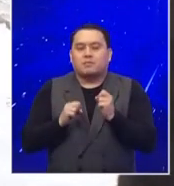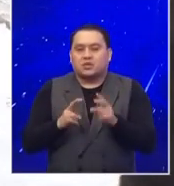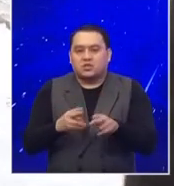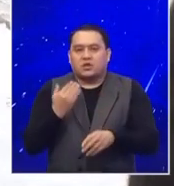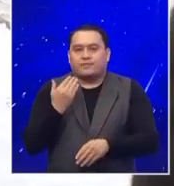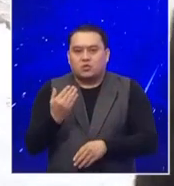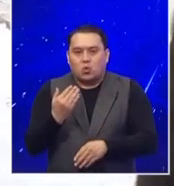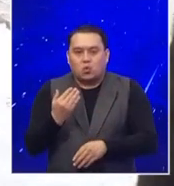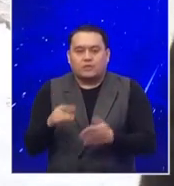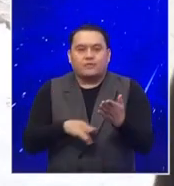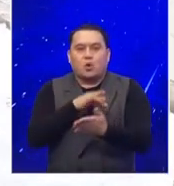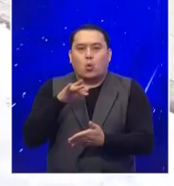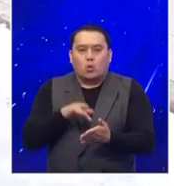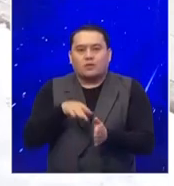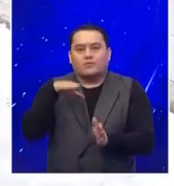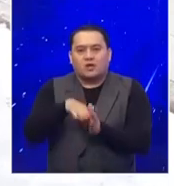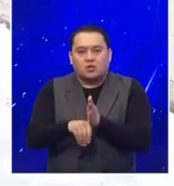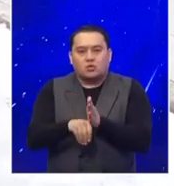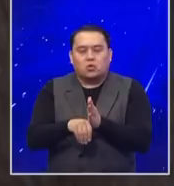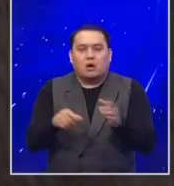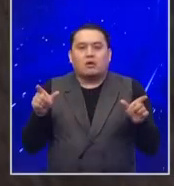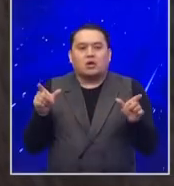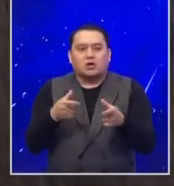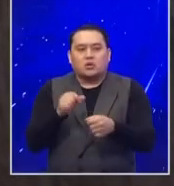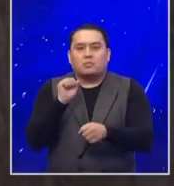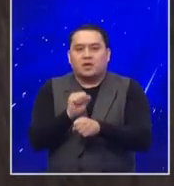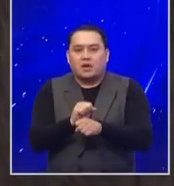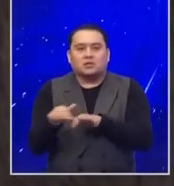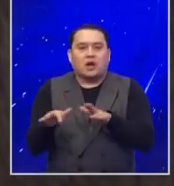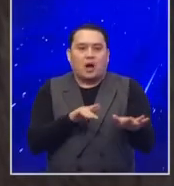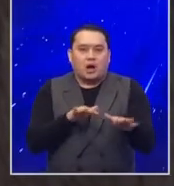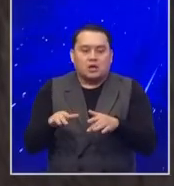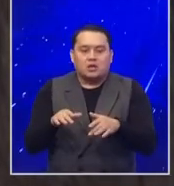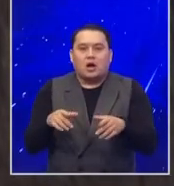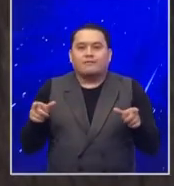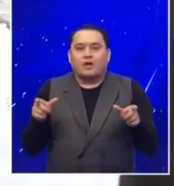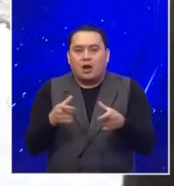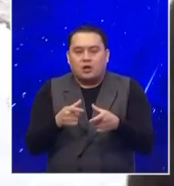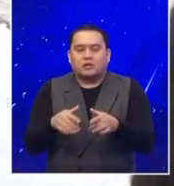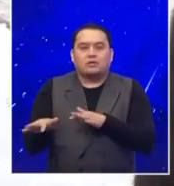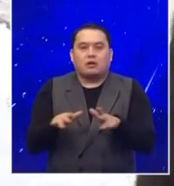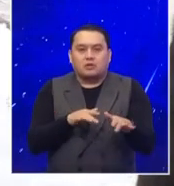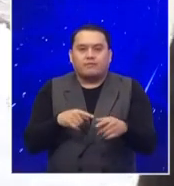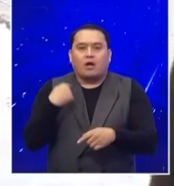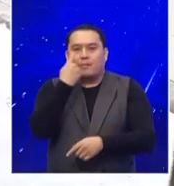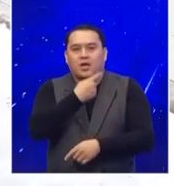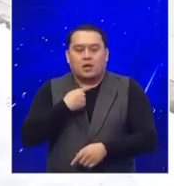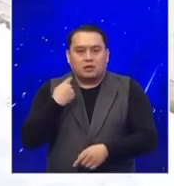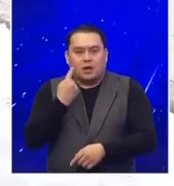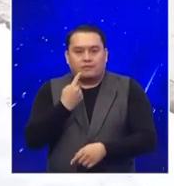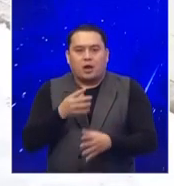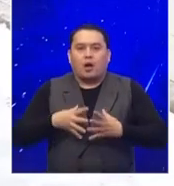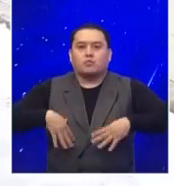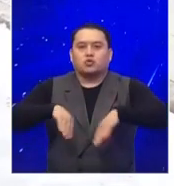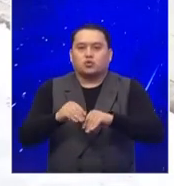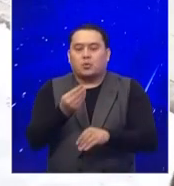ситуации, в городе введены некоторые ограничения. Приостановлена деятельность, либо ограничена деятельность некоторых объектов. Это